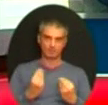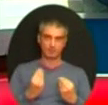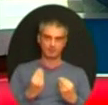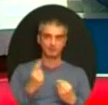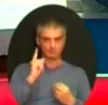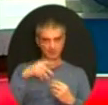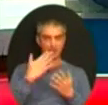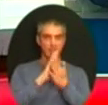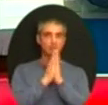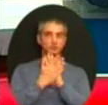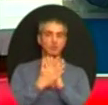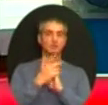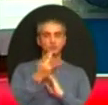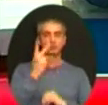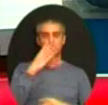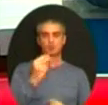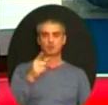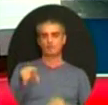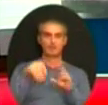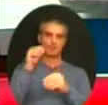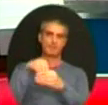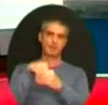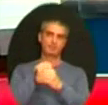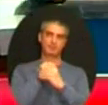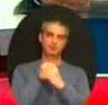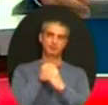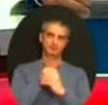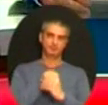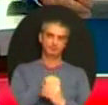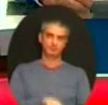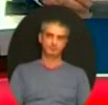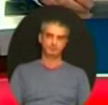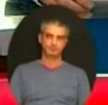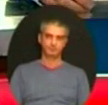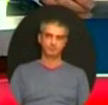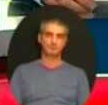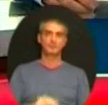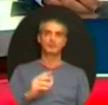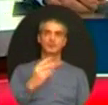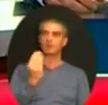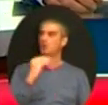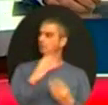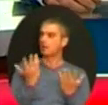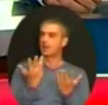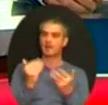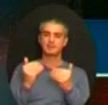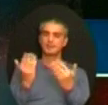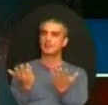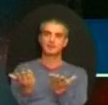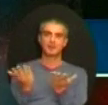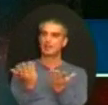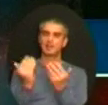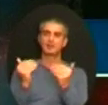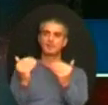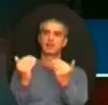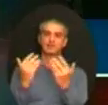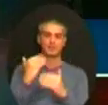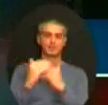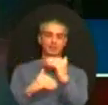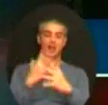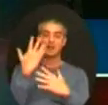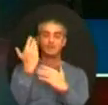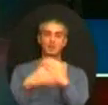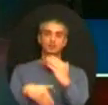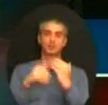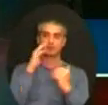היא צריכה להשתנות, היא יותר טובה מהפריימריז. זה דבר אחד, אבל יש עוד משפט אחד. איך אתם מקדמים תהליך